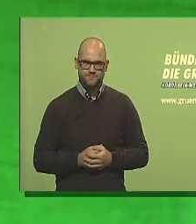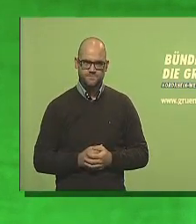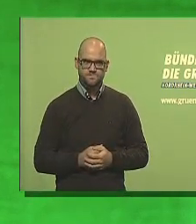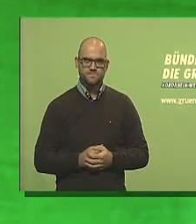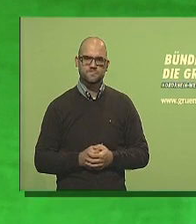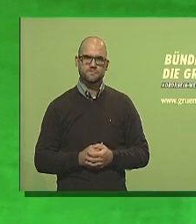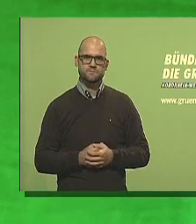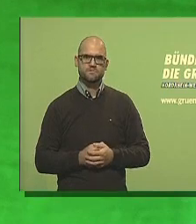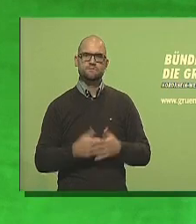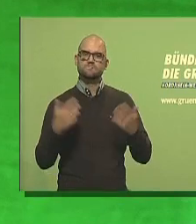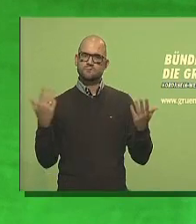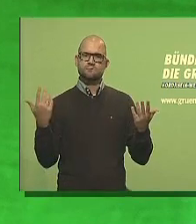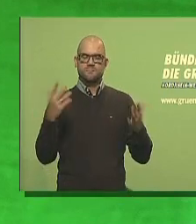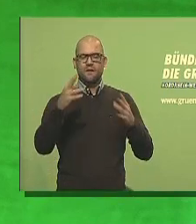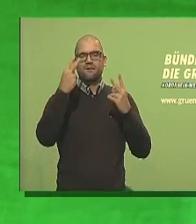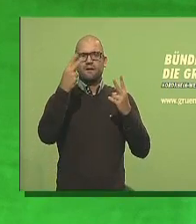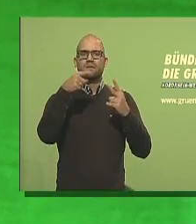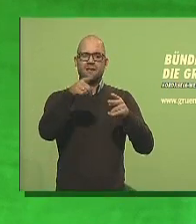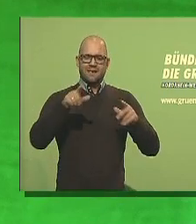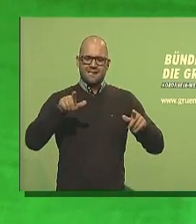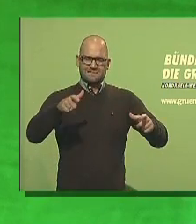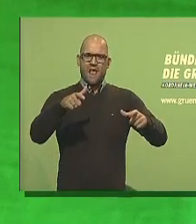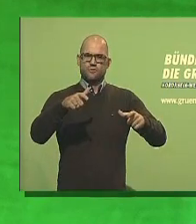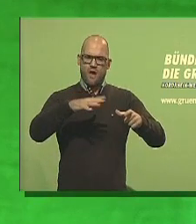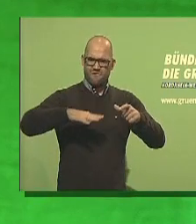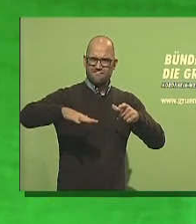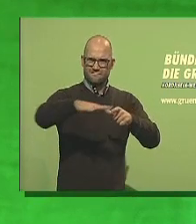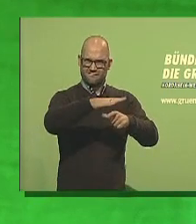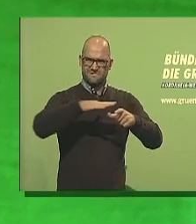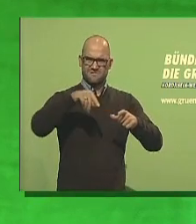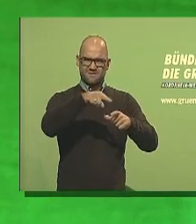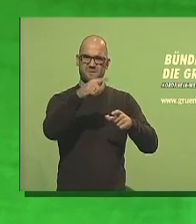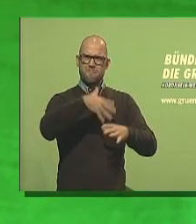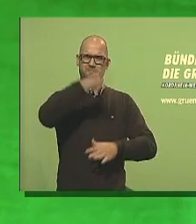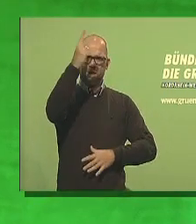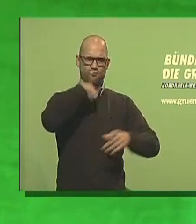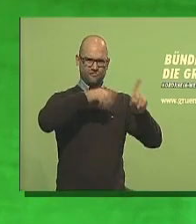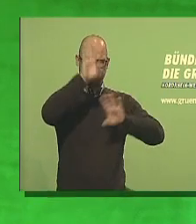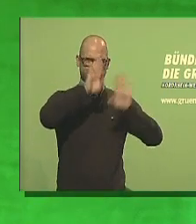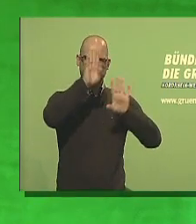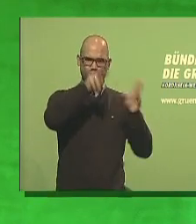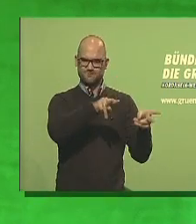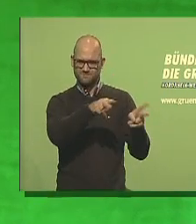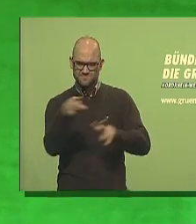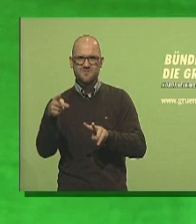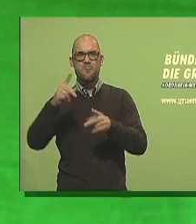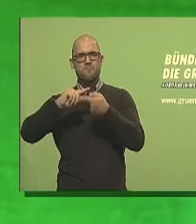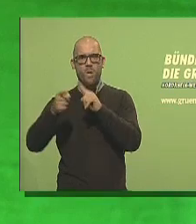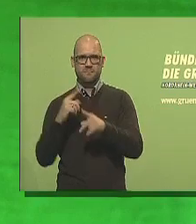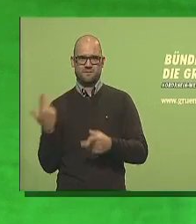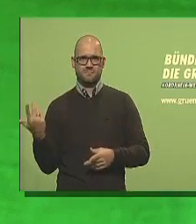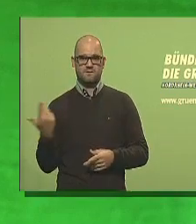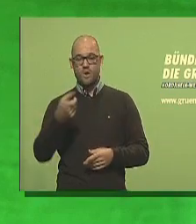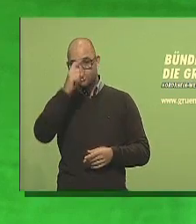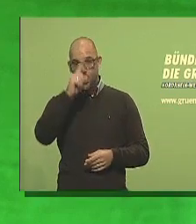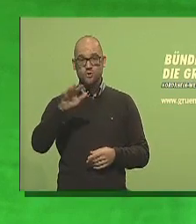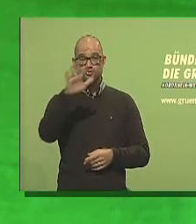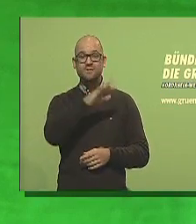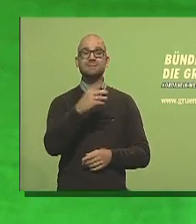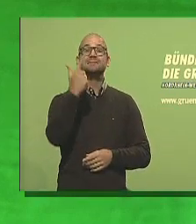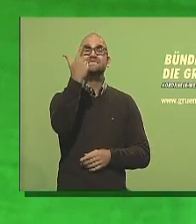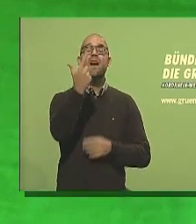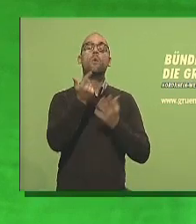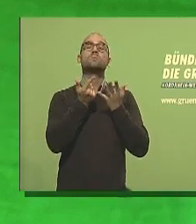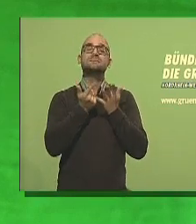die gesellschaftlichen Mehrheiten in politische zu verwandeln. Immerhin sind 72% der Deutschen ja